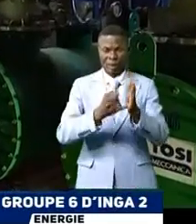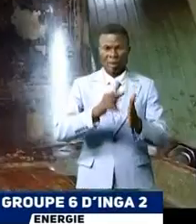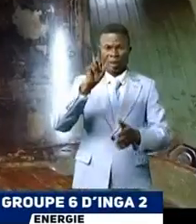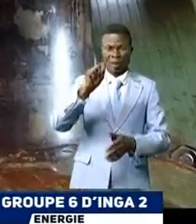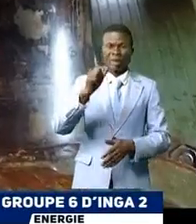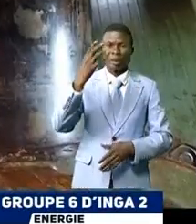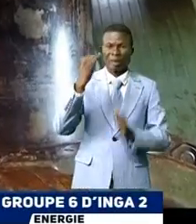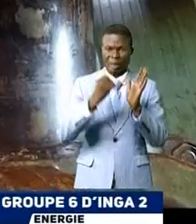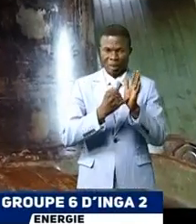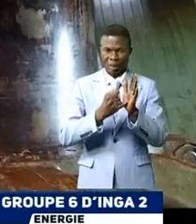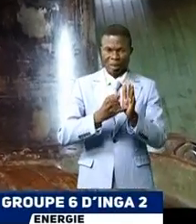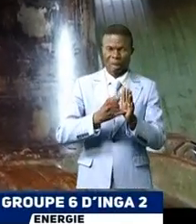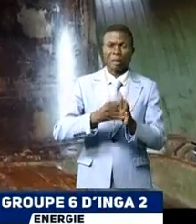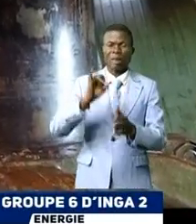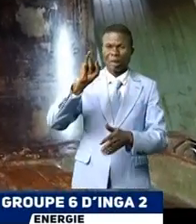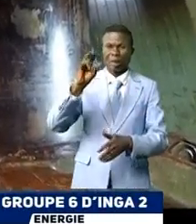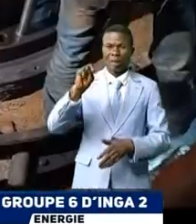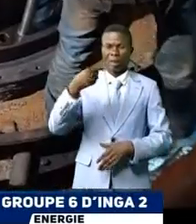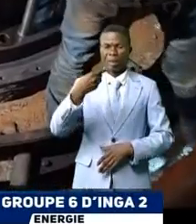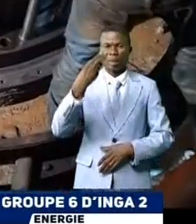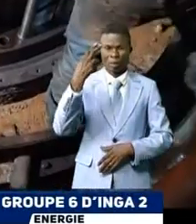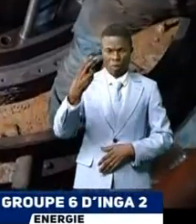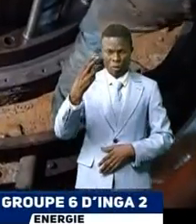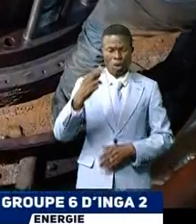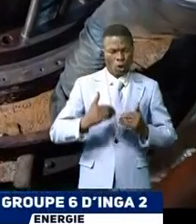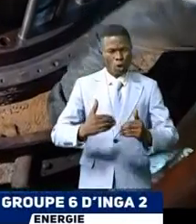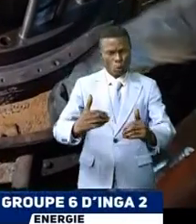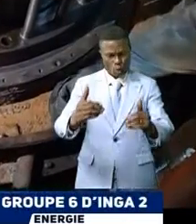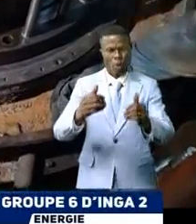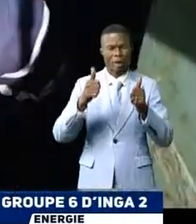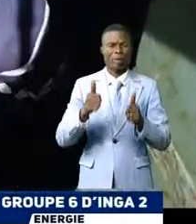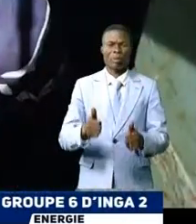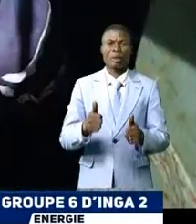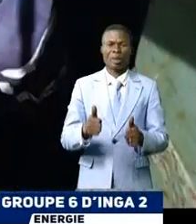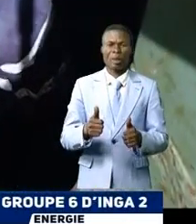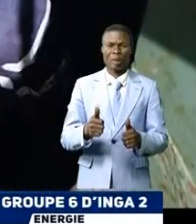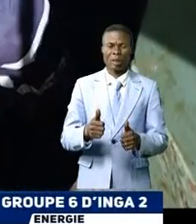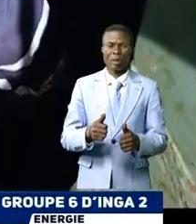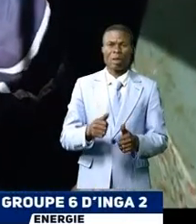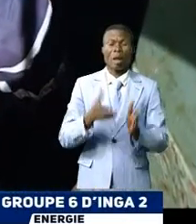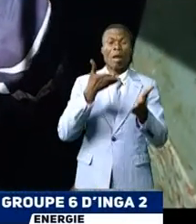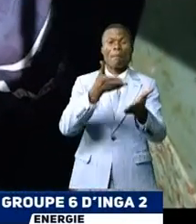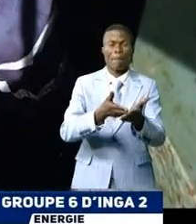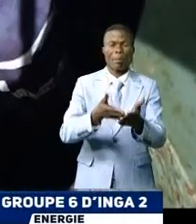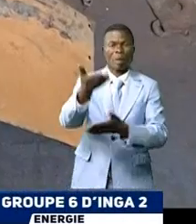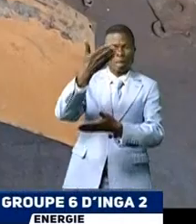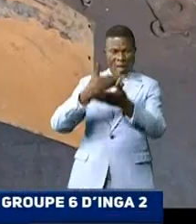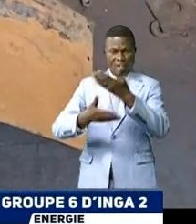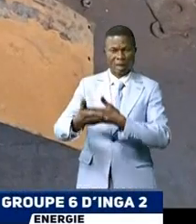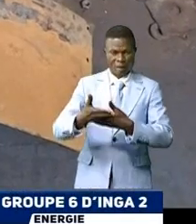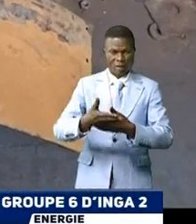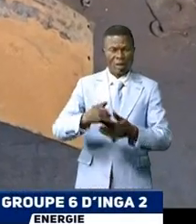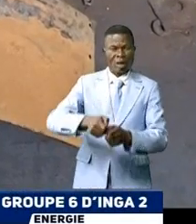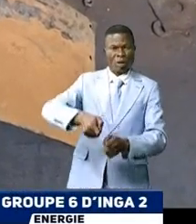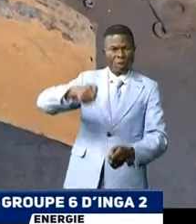G26 de la centrale hydroélectrique Dinga 2 se poursuivent normalement. On en veut pour preuve les remplacements des